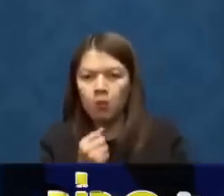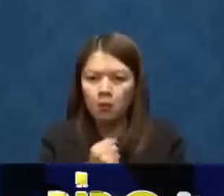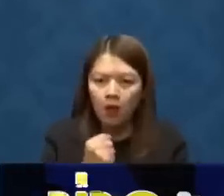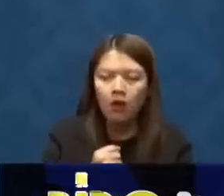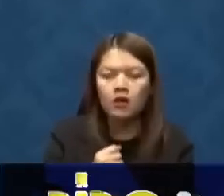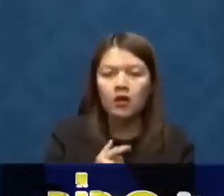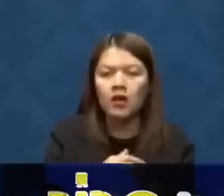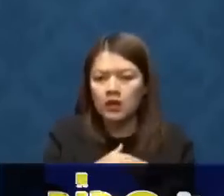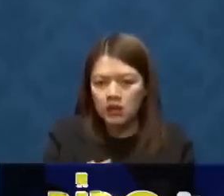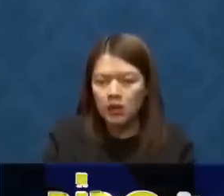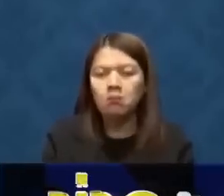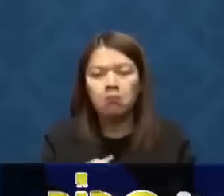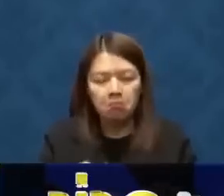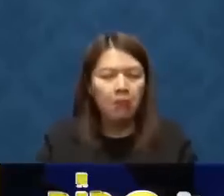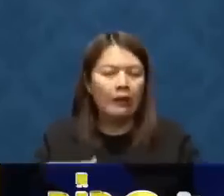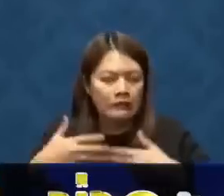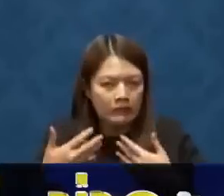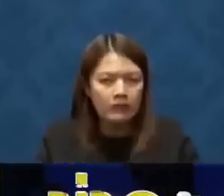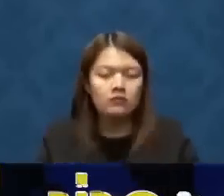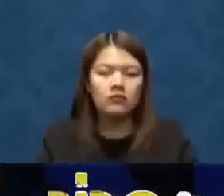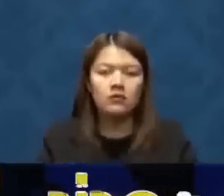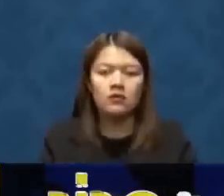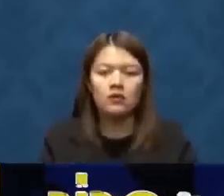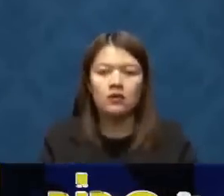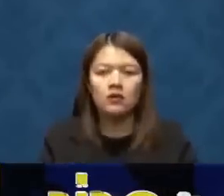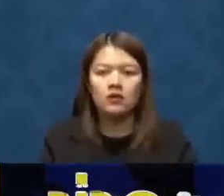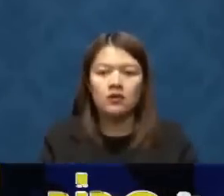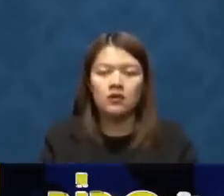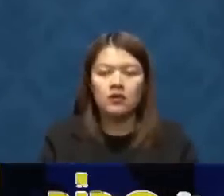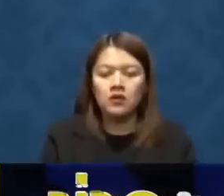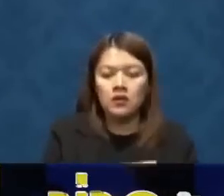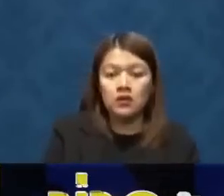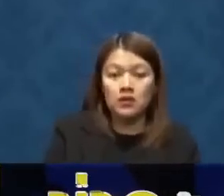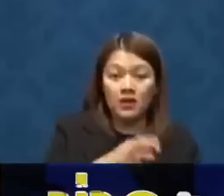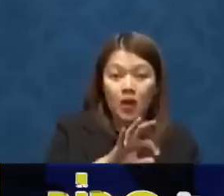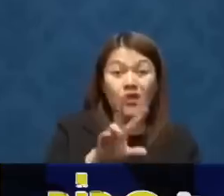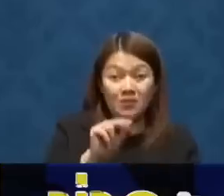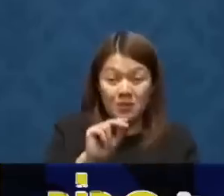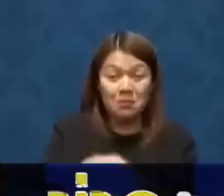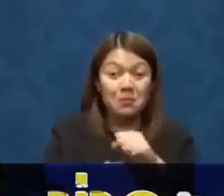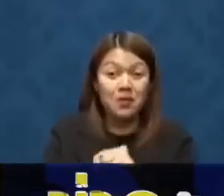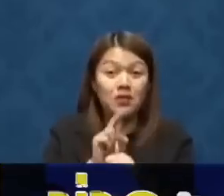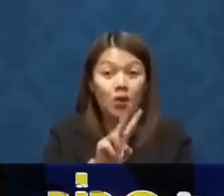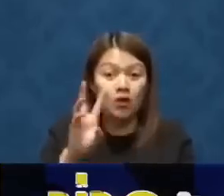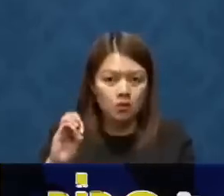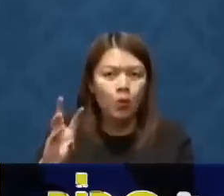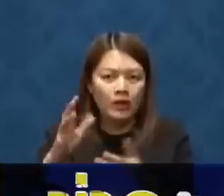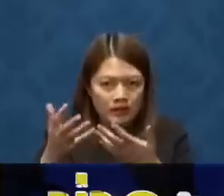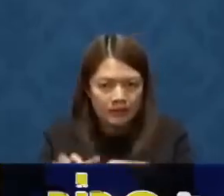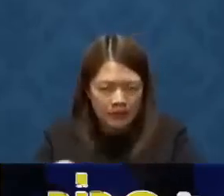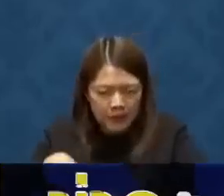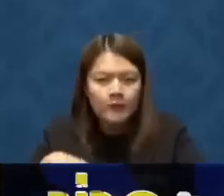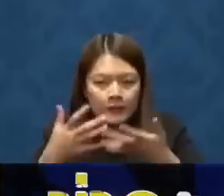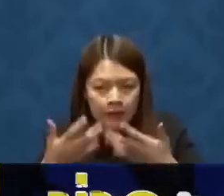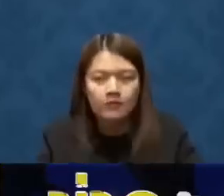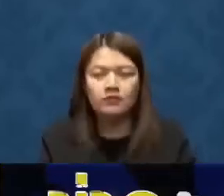าการขอขยายเวลาทั้ง4มาตราก็เพื่อให้หน่วยงานต่างๆเตรียมพร้อมในการปฏิบัติตามพระราชบัญญัติโดยเฉพาะงบประมาณในการ